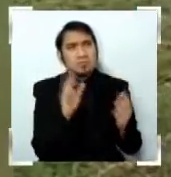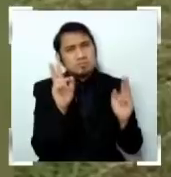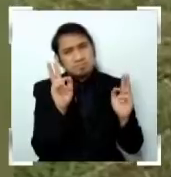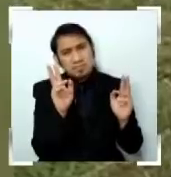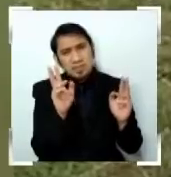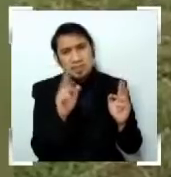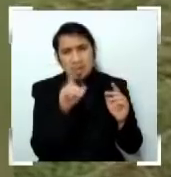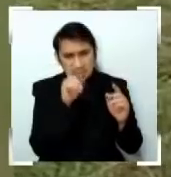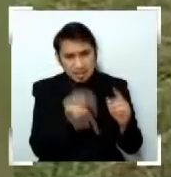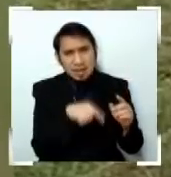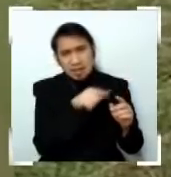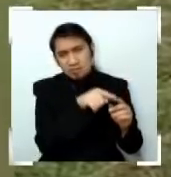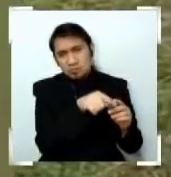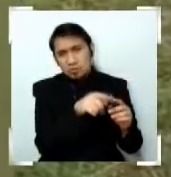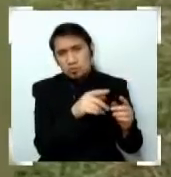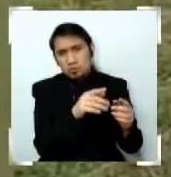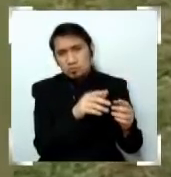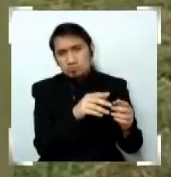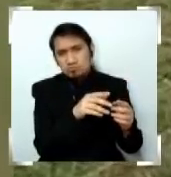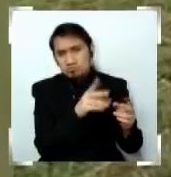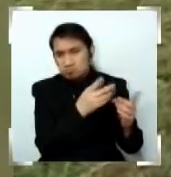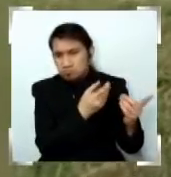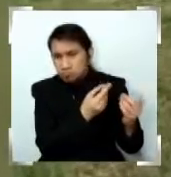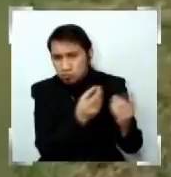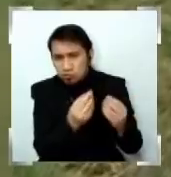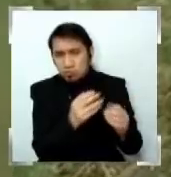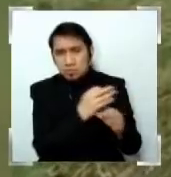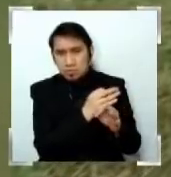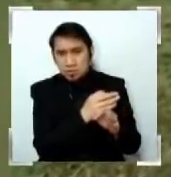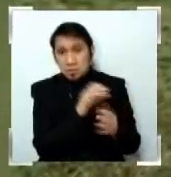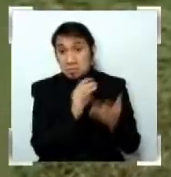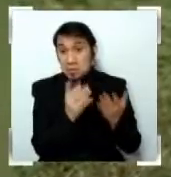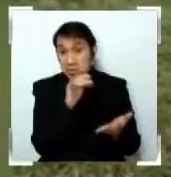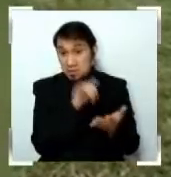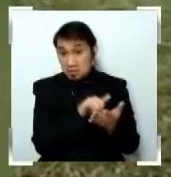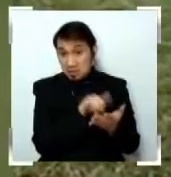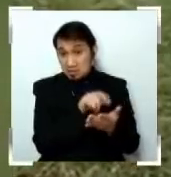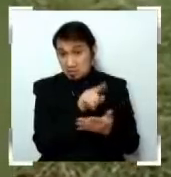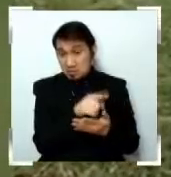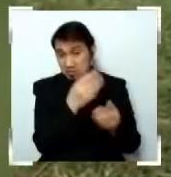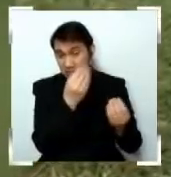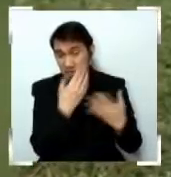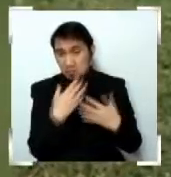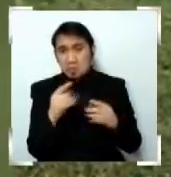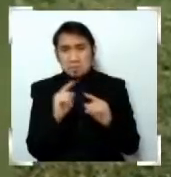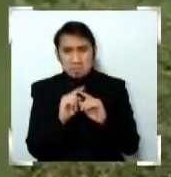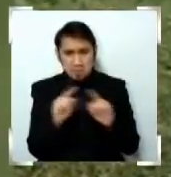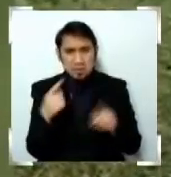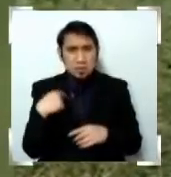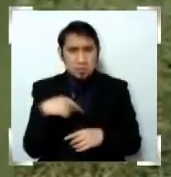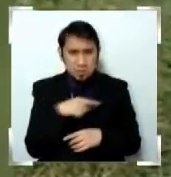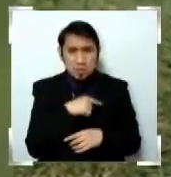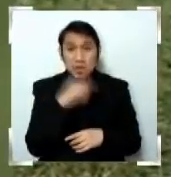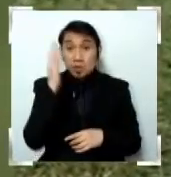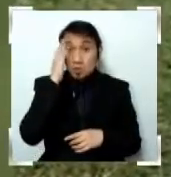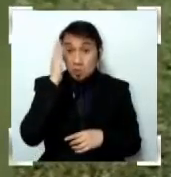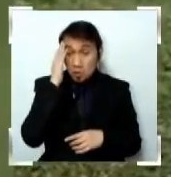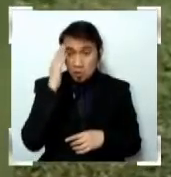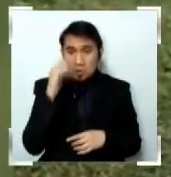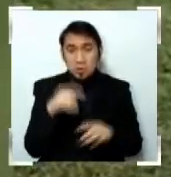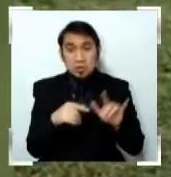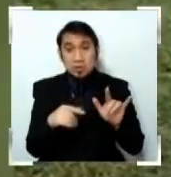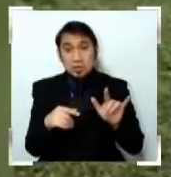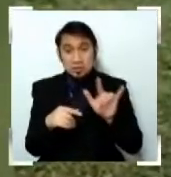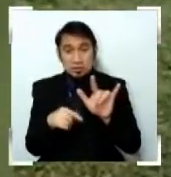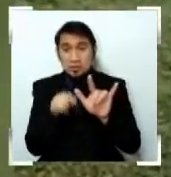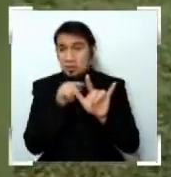sa mga eroplano. Siguro yun yung mga sinasabi po nila. But alam naman po natin that the aircraft will never fly